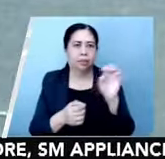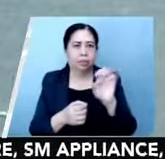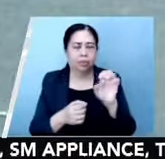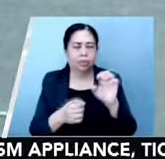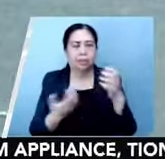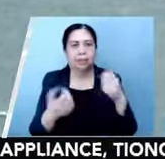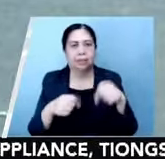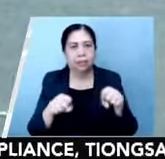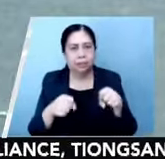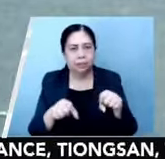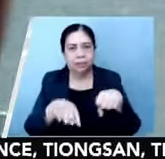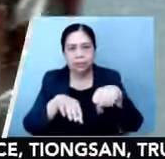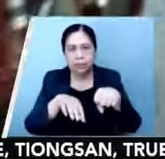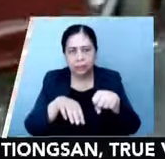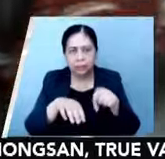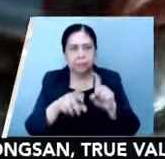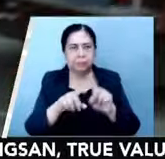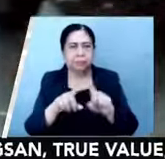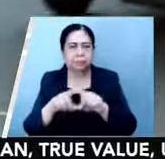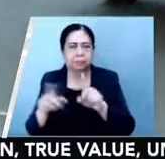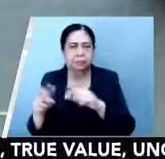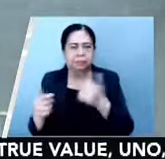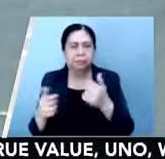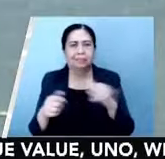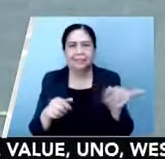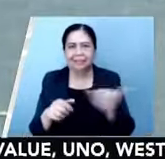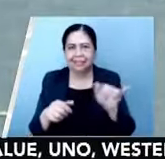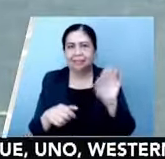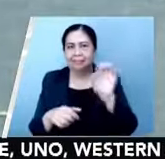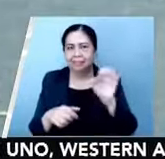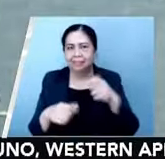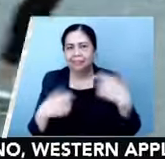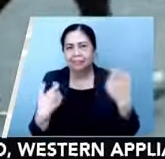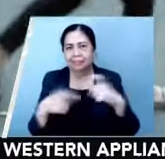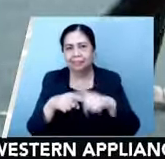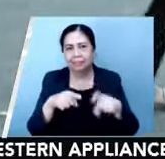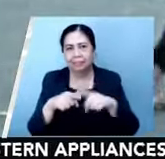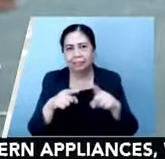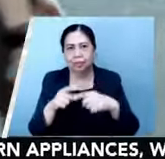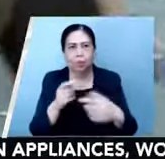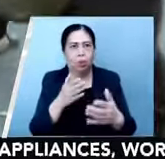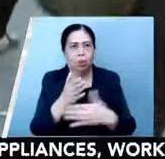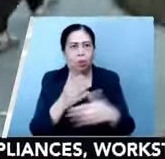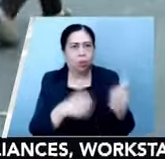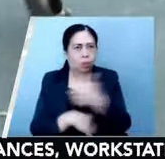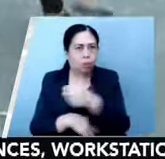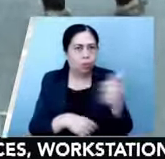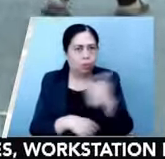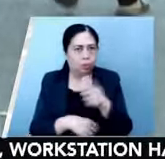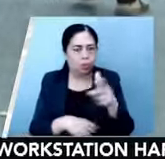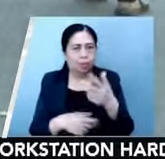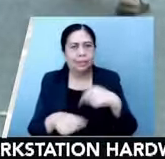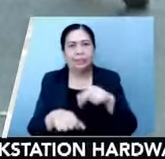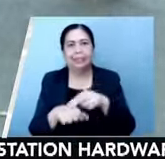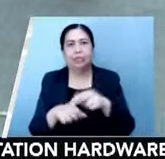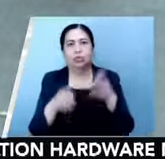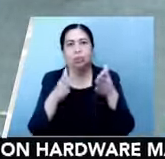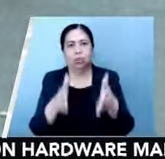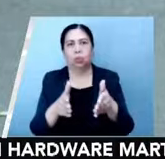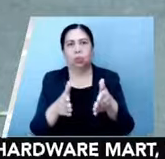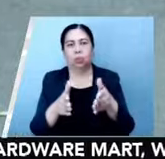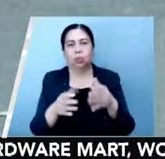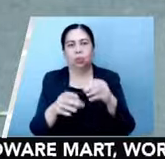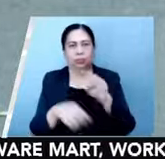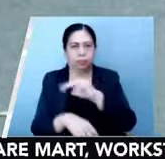tricycle, kuliglig, pedig at iba pa na namamasada o bumabaybay sa mga national road sa Metro Manila. Pero marami sa